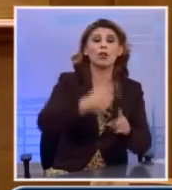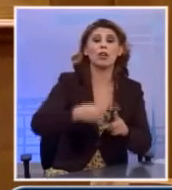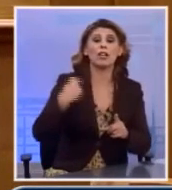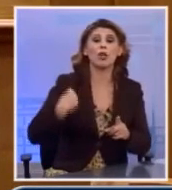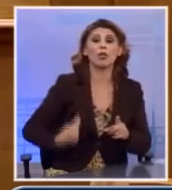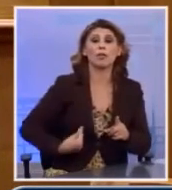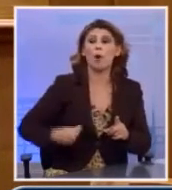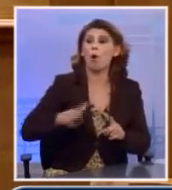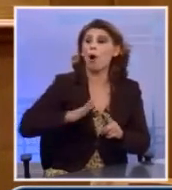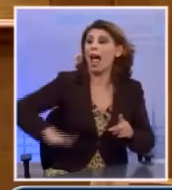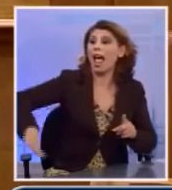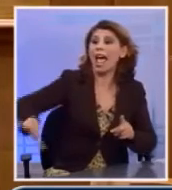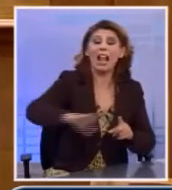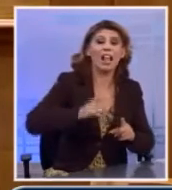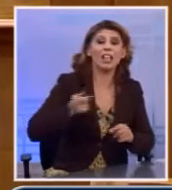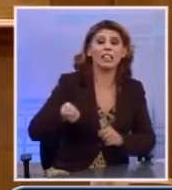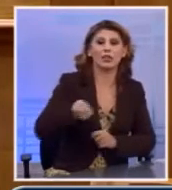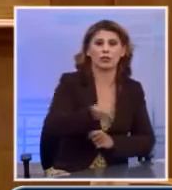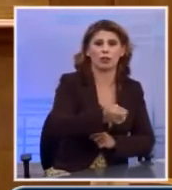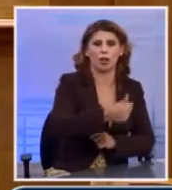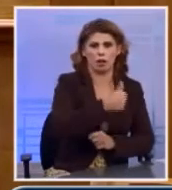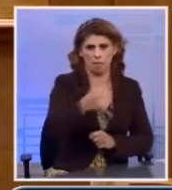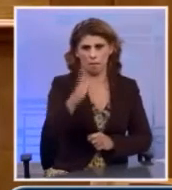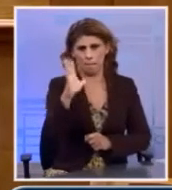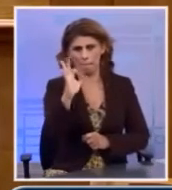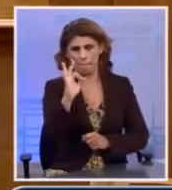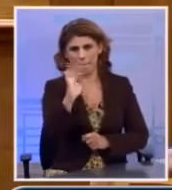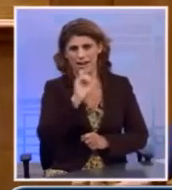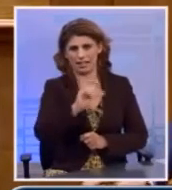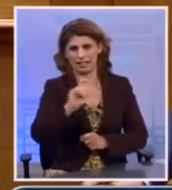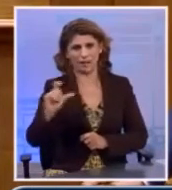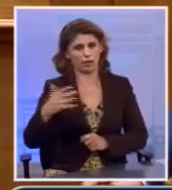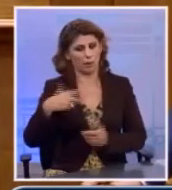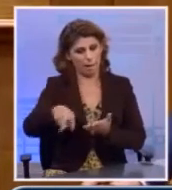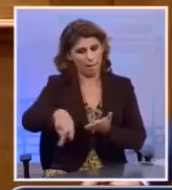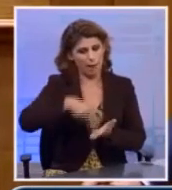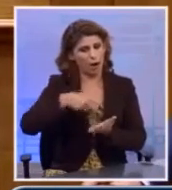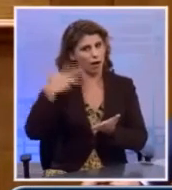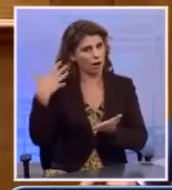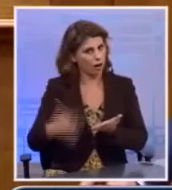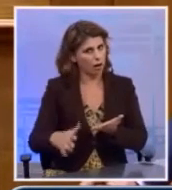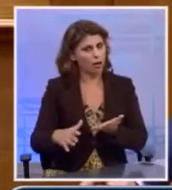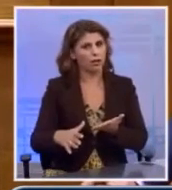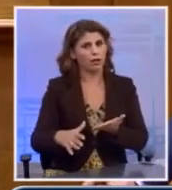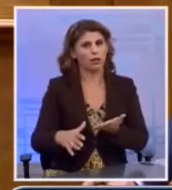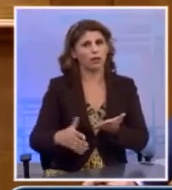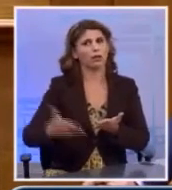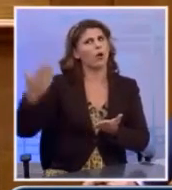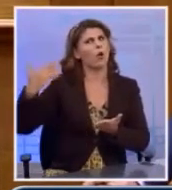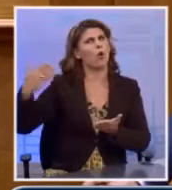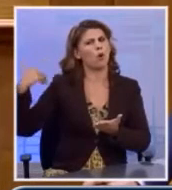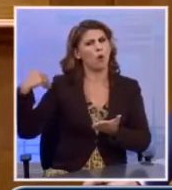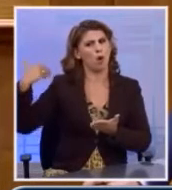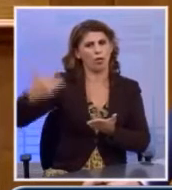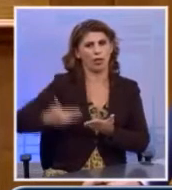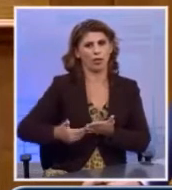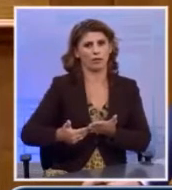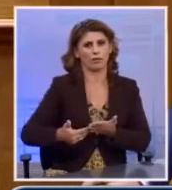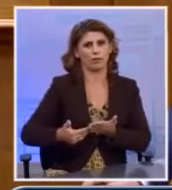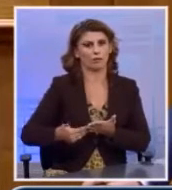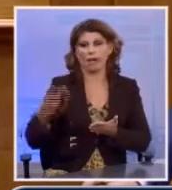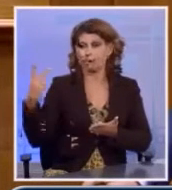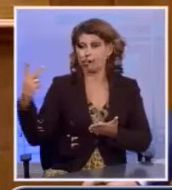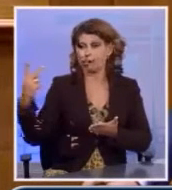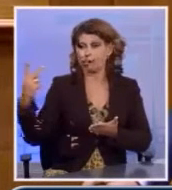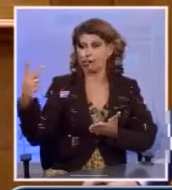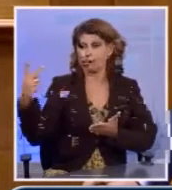λαό. Και πέρα από τα 50 εκατομμύρια που έχουμε εισπράξει όλο το προηγούμενο διάστημα ανίσπρακτα από τη θέση